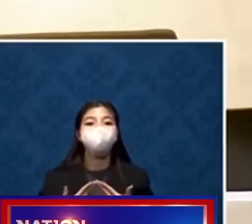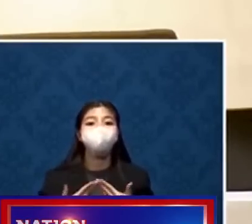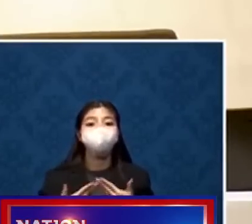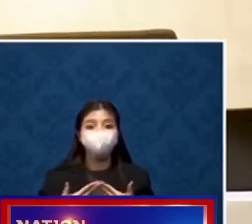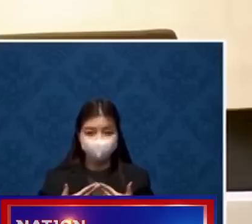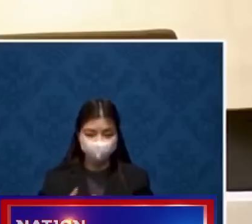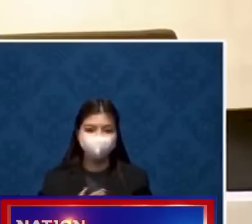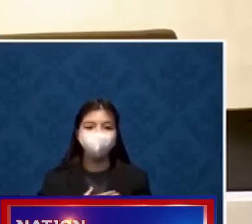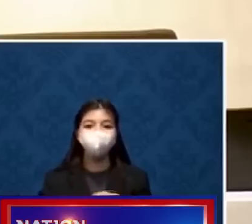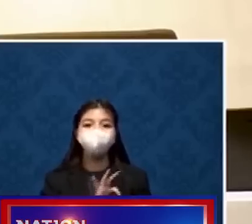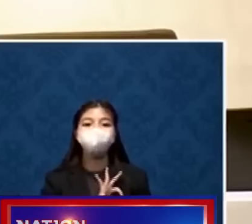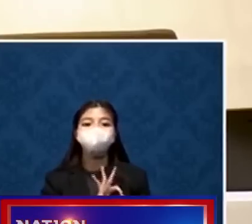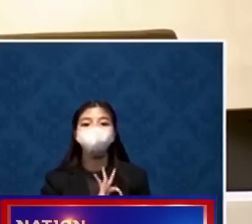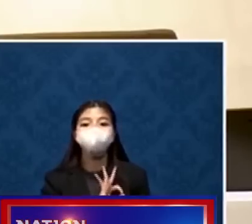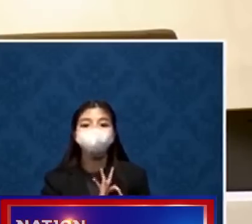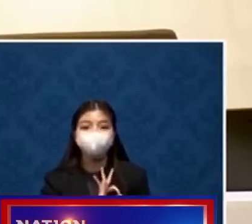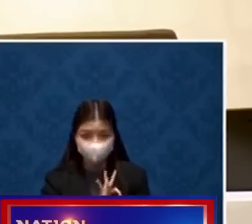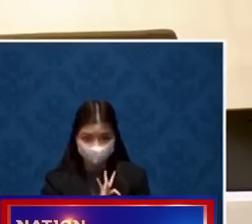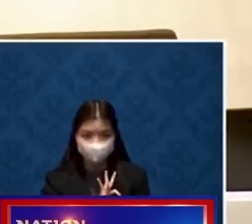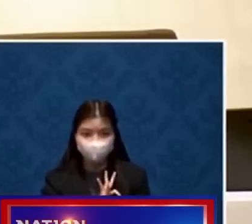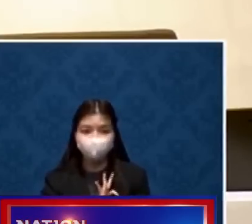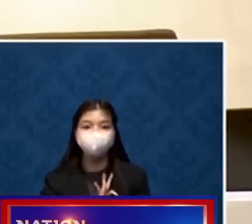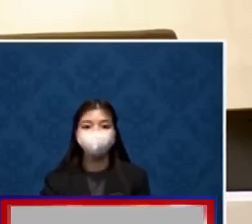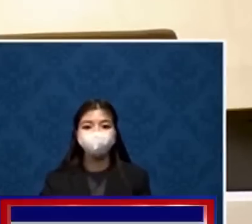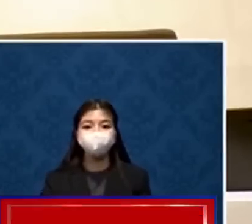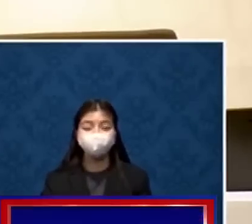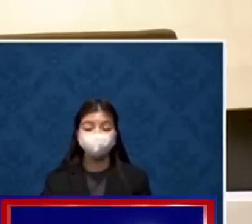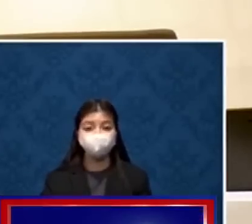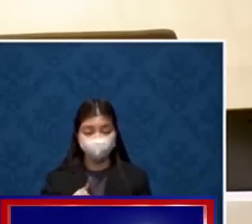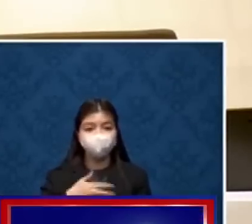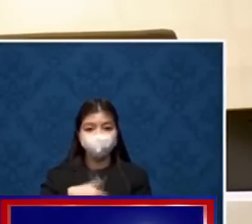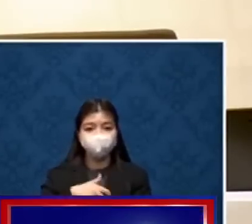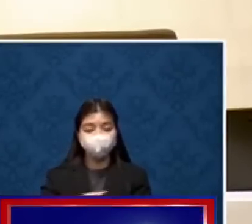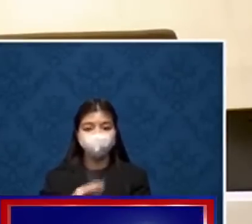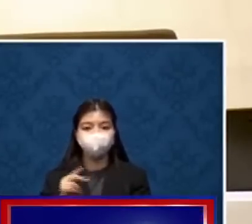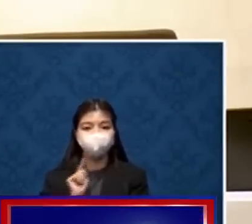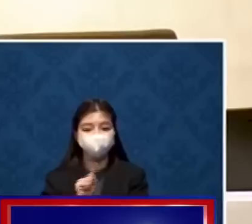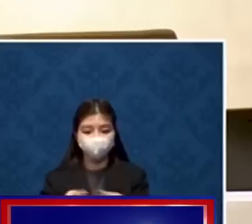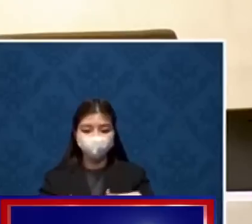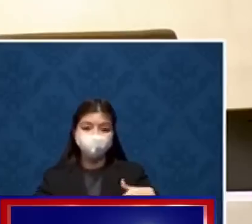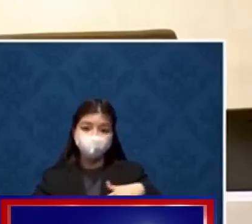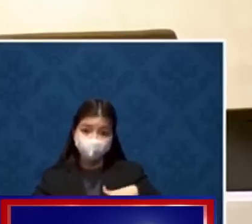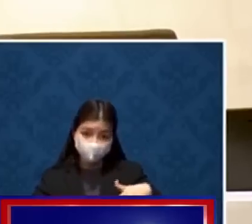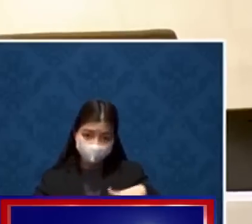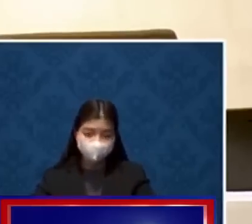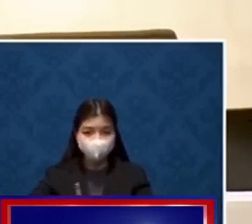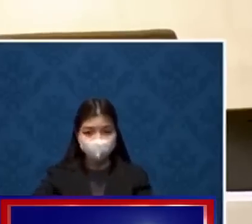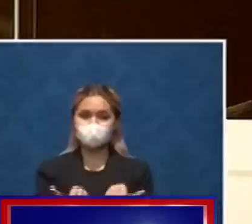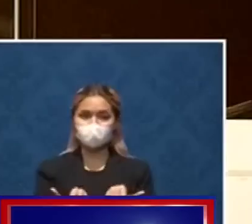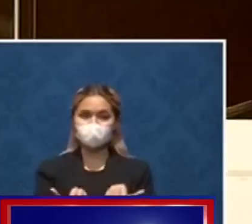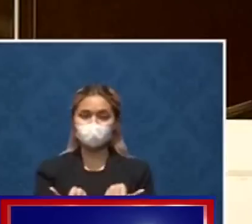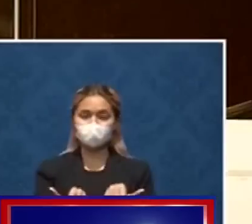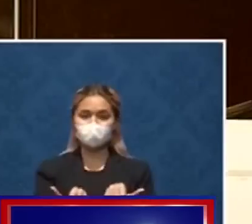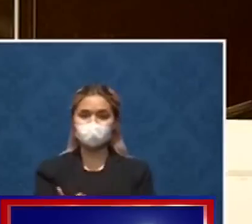จะอภิปรายลุงป้อมทีมงานของลุงป้อมเนี่ยนะฮะหูตาเป็นสับปะรดนะฮะรู้ว่าคนนี้มีข้อมูลอภิปรายลุงป้อมสกิดเล